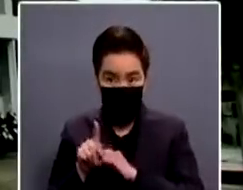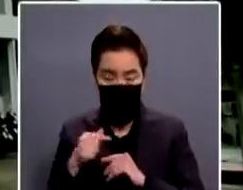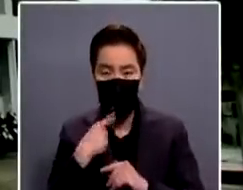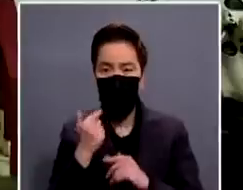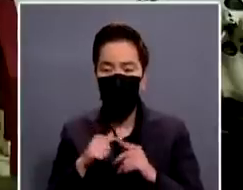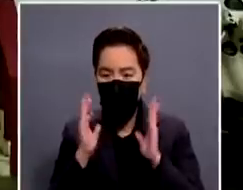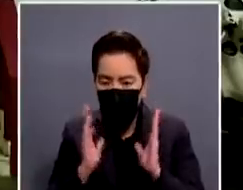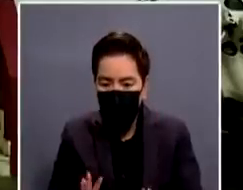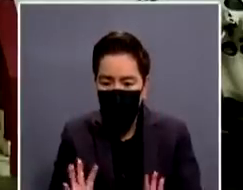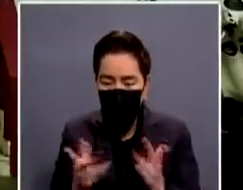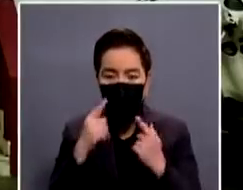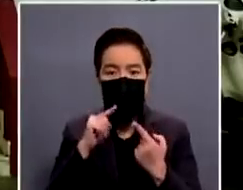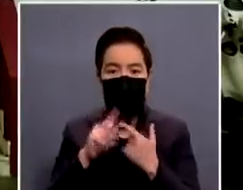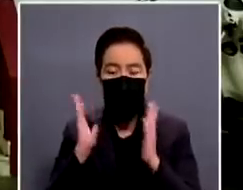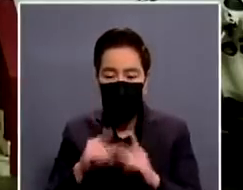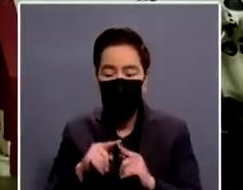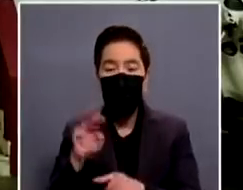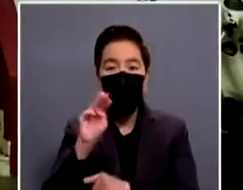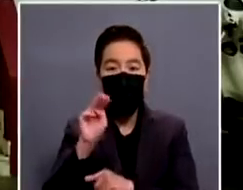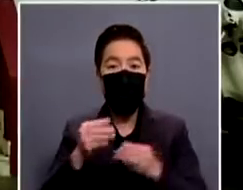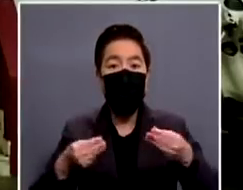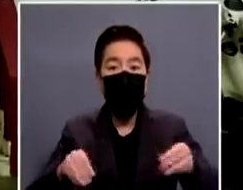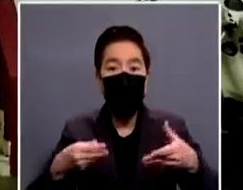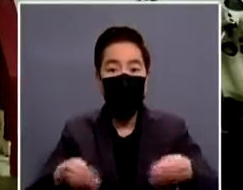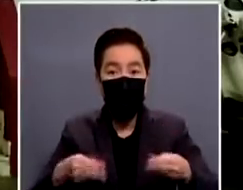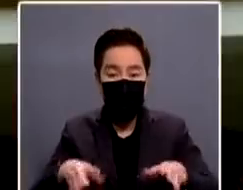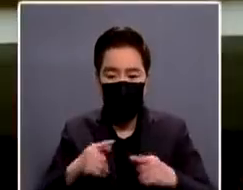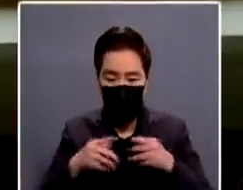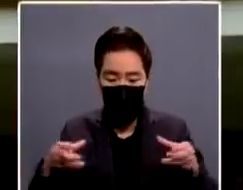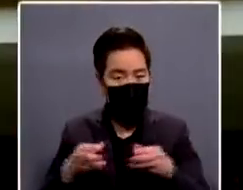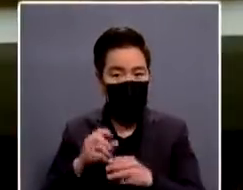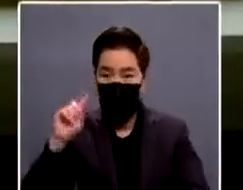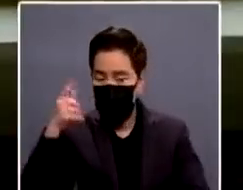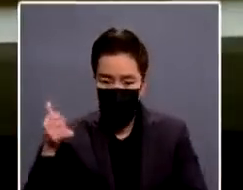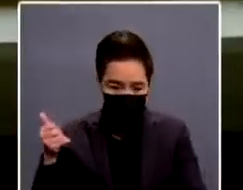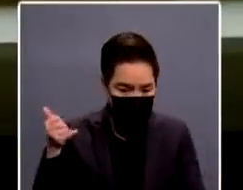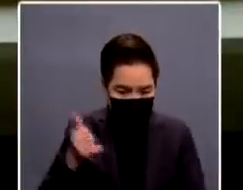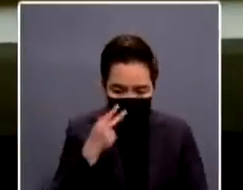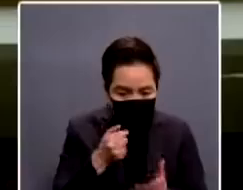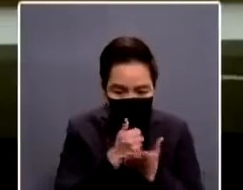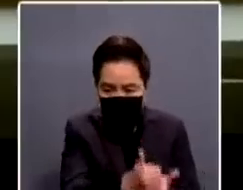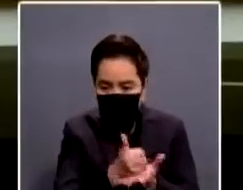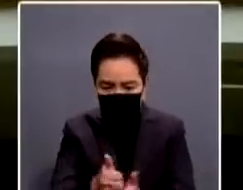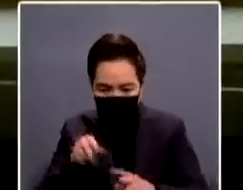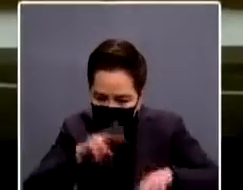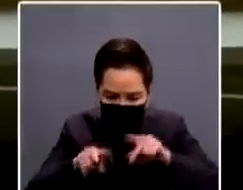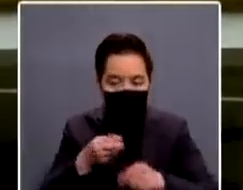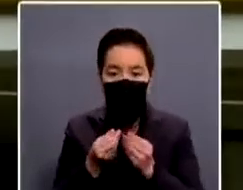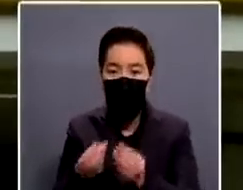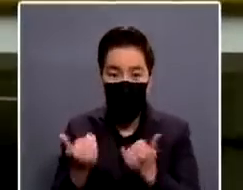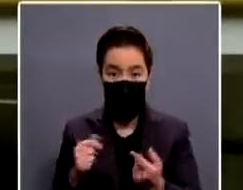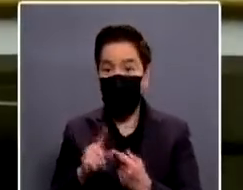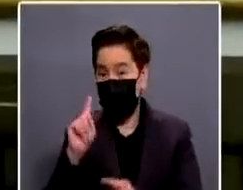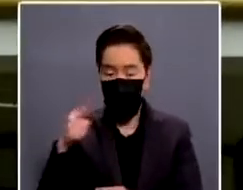ต่อต้านด้านการค้ามนุษย์มูลนิธิกระจกเงาทีมงานที่เป็นกลุ่มแรกๆเลยนะคะที่เข้าไปให้การช่วยเหลือค้นหาตัวน้องจีน่